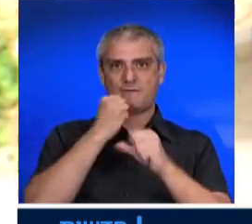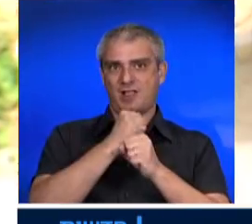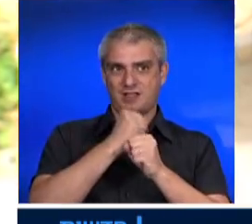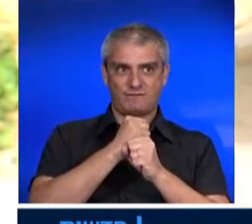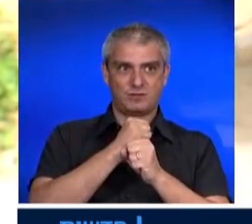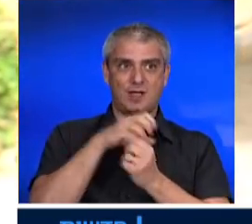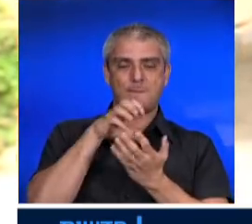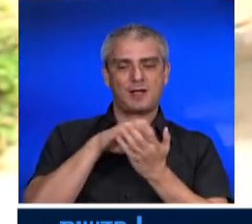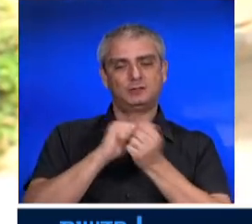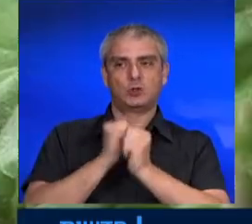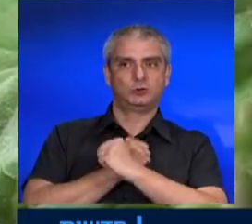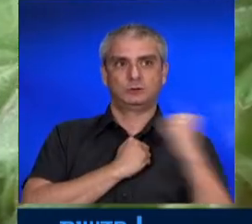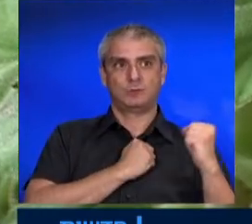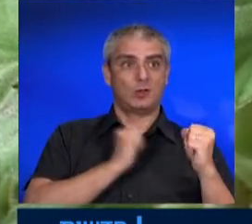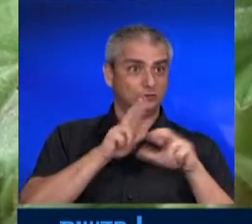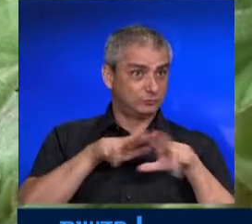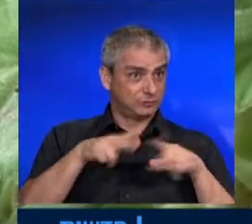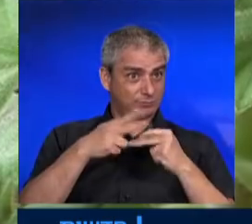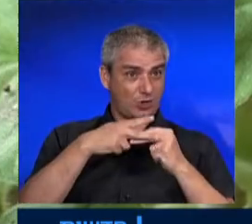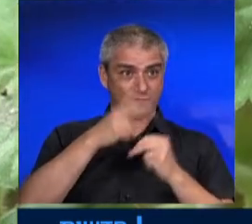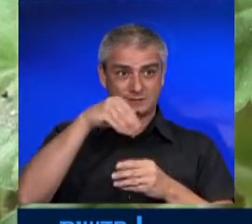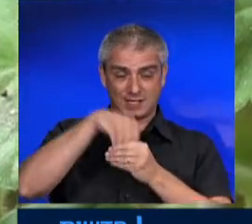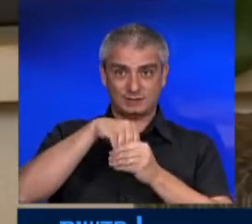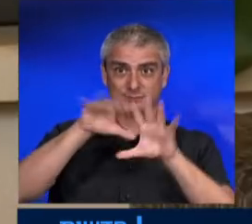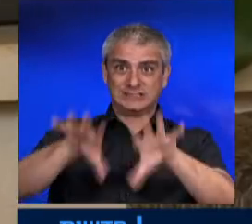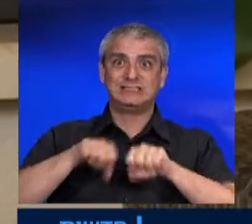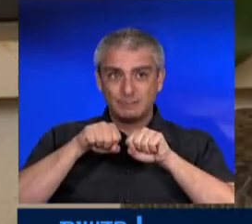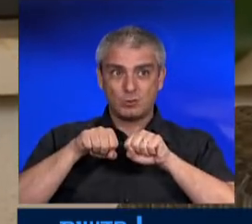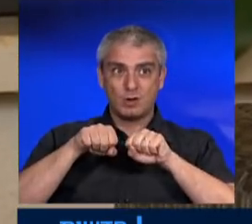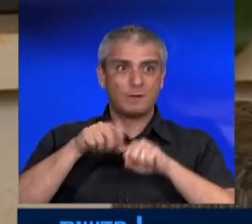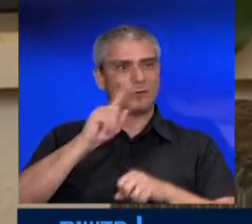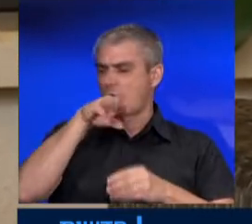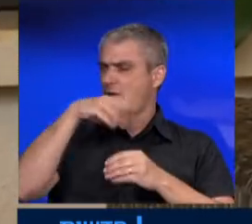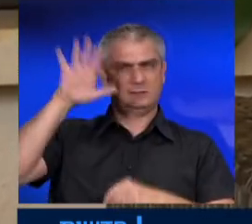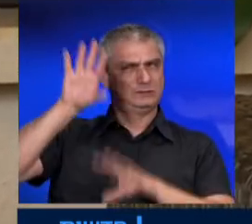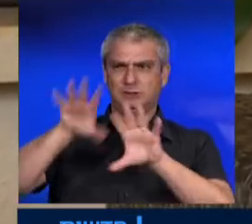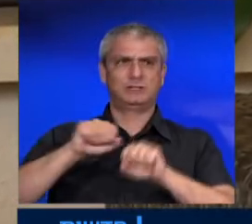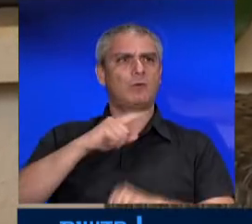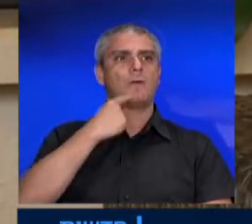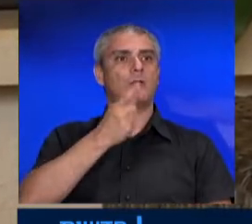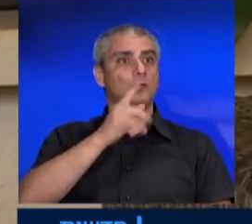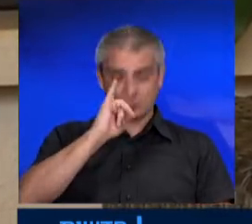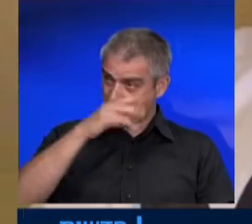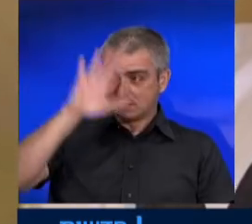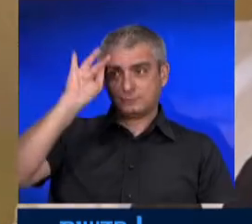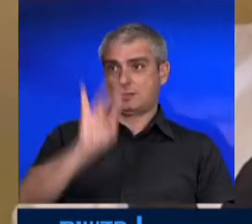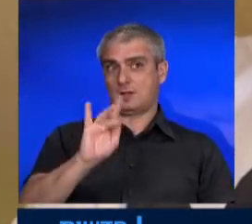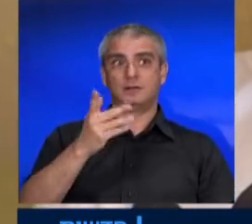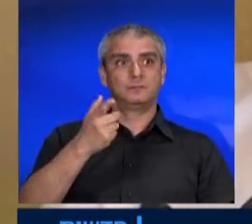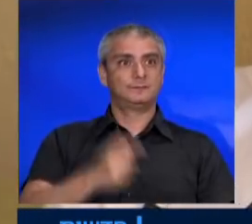מרכז או שמאלה. יש מצב שעוד מעט הוא צריך להצביע על סיפוח. הוא לא יצביע סיפוח. בוא נגיד שזה... לא, הוא יצביע, נגד. יצביע